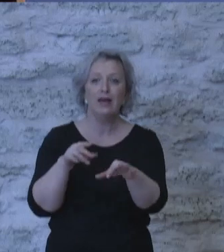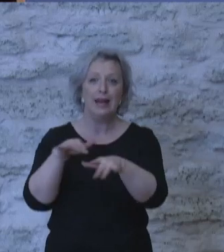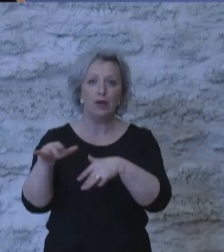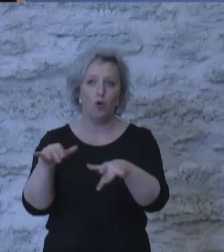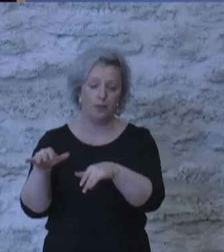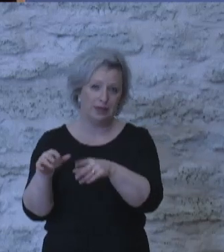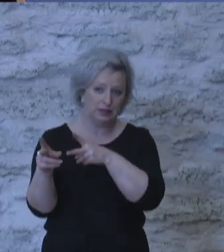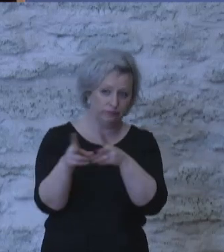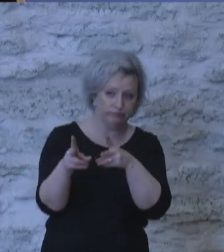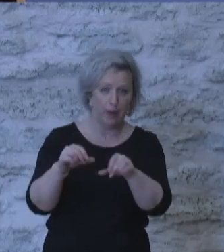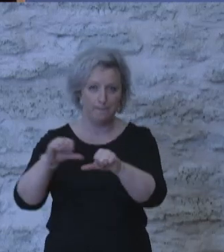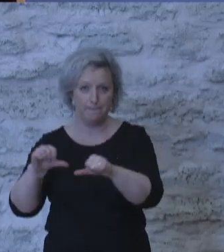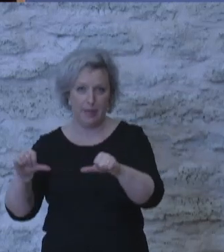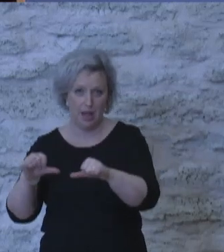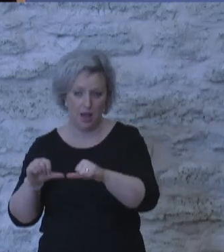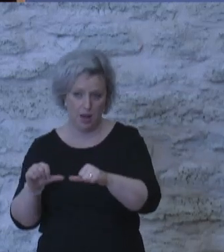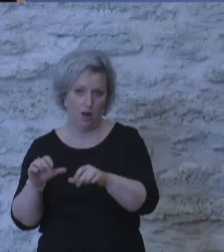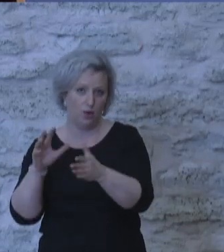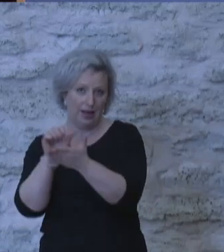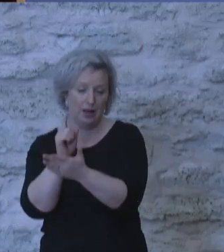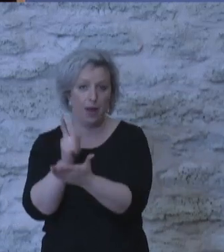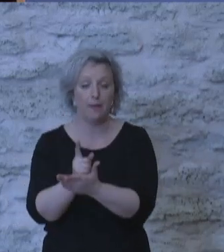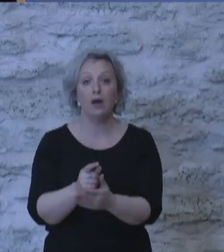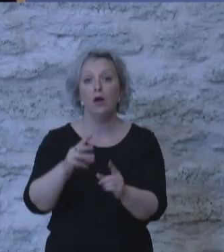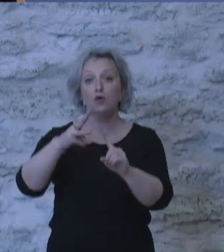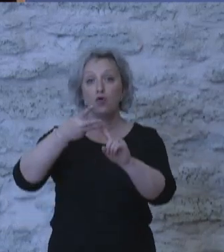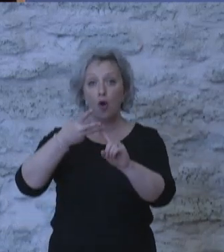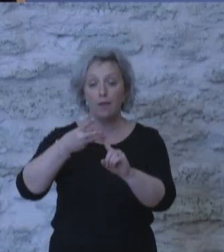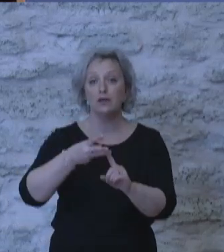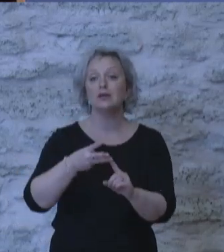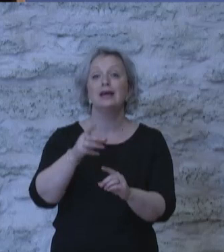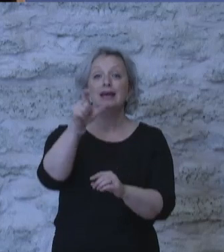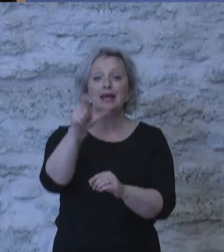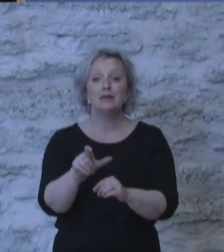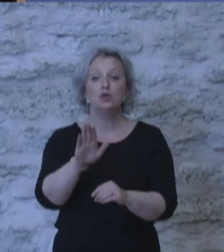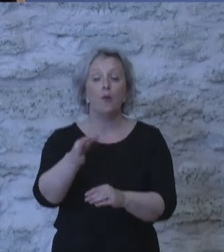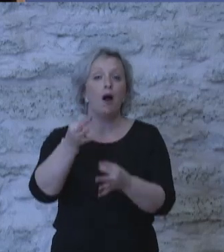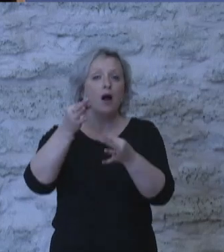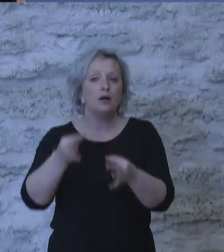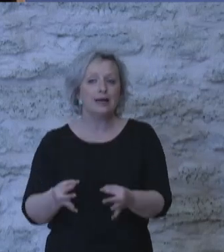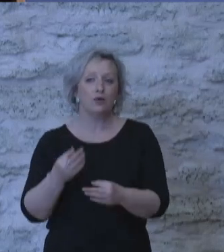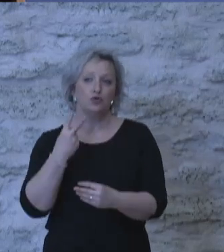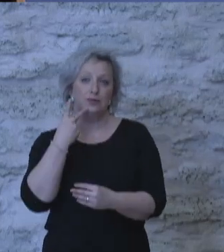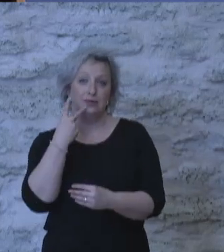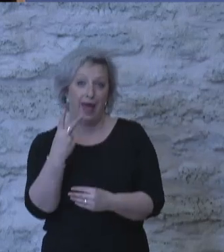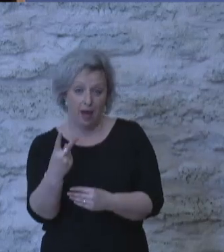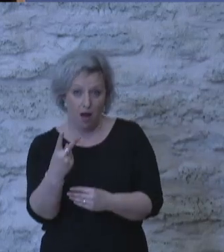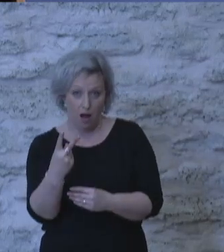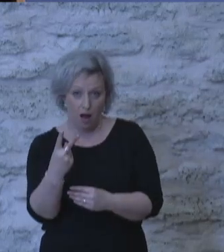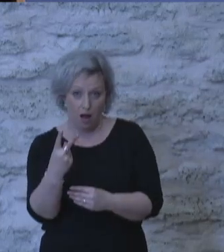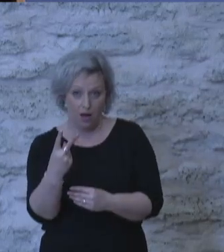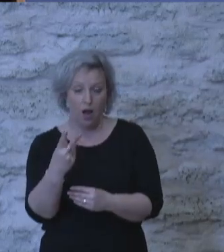pidamise üle. Ja punkt kolm. Kehtima jääb inimese õigus näha, kes ja mis